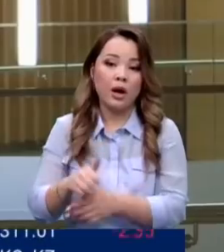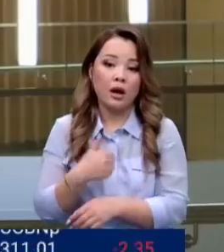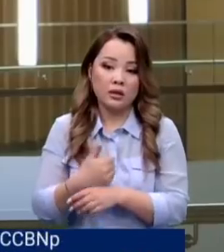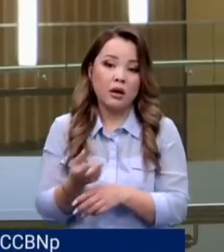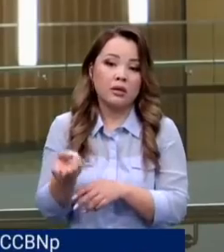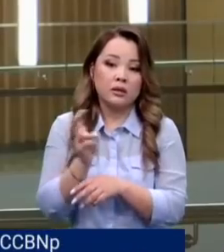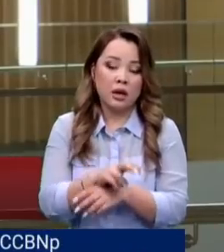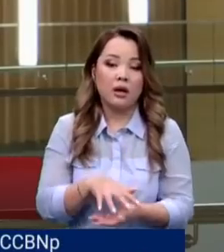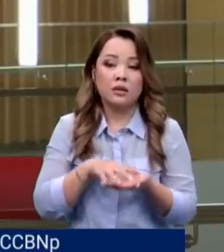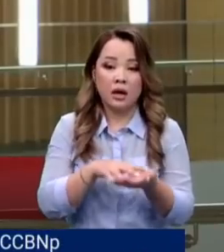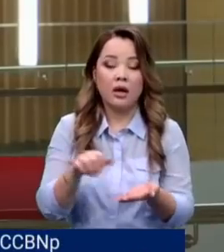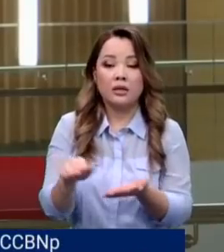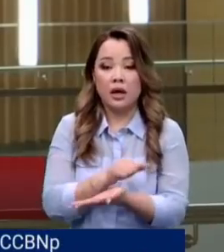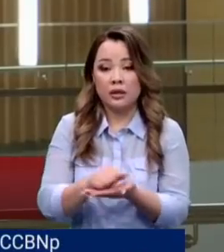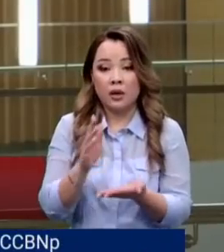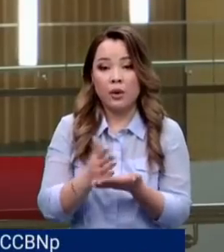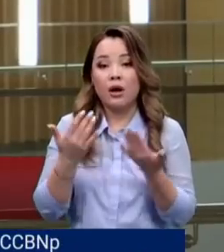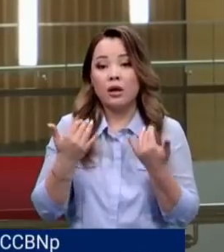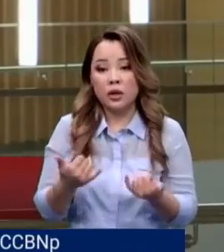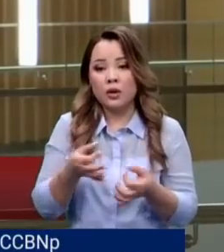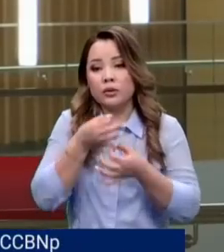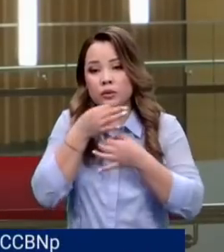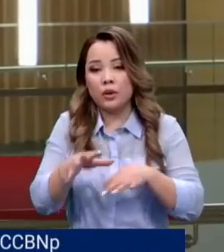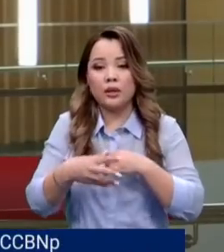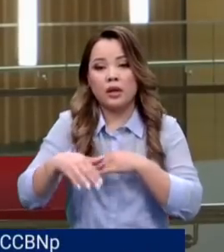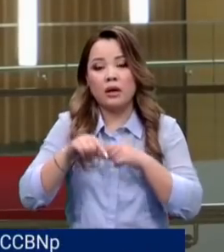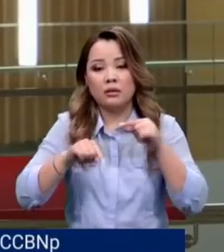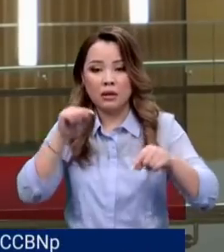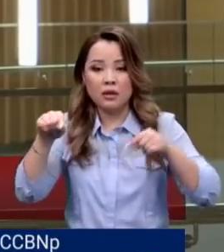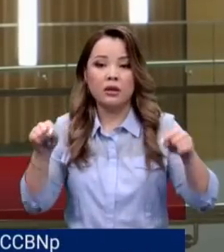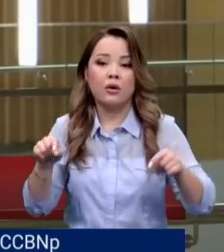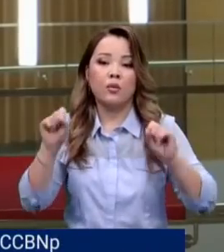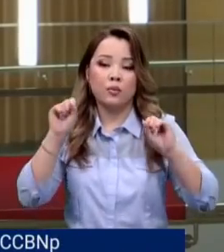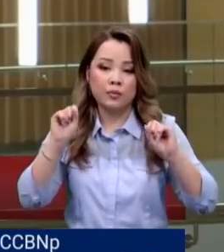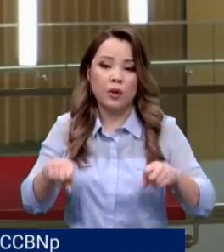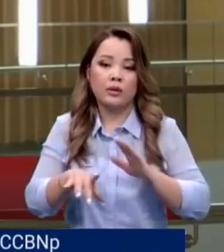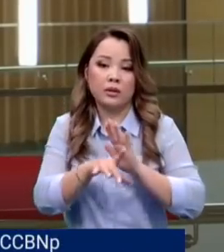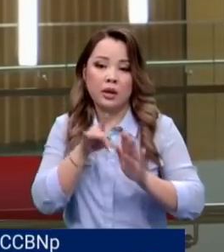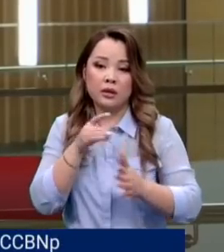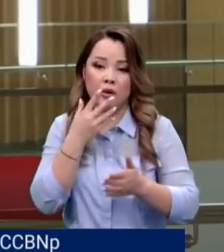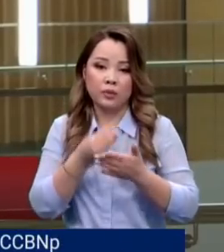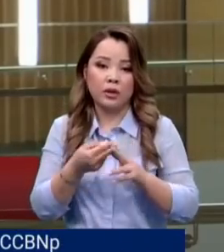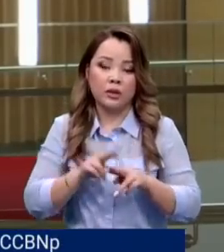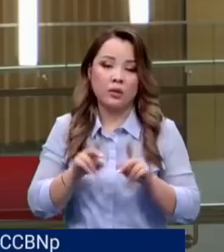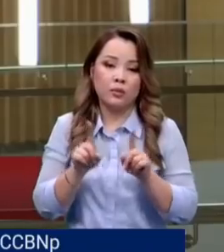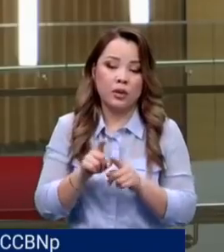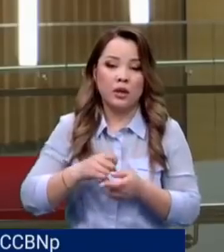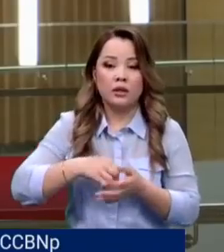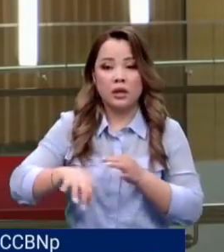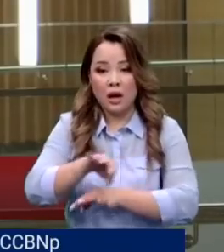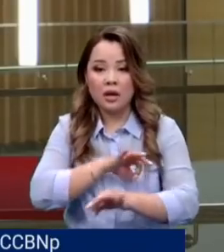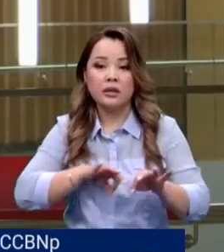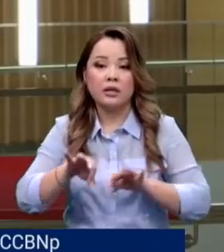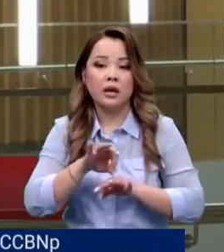әкімдікке барып тапсыру қажет болды. Ал енді қазір жаңағы бізде бар жария кадастрлық карта